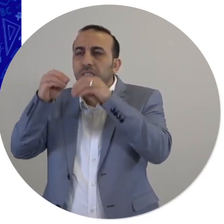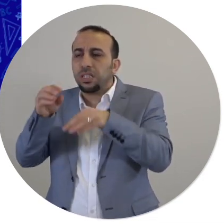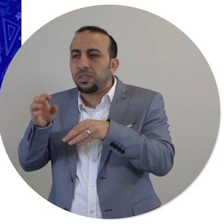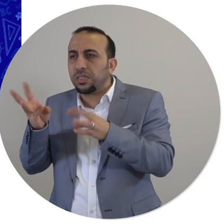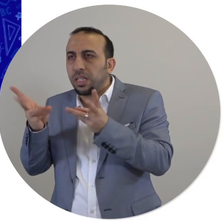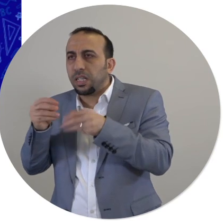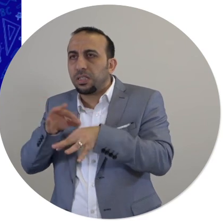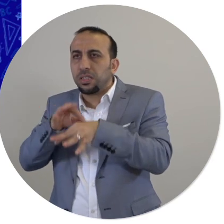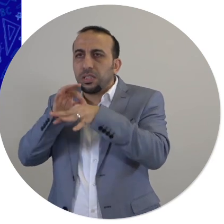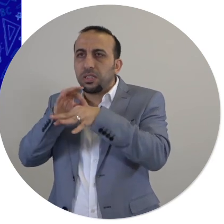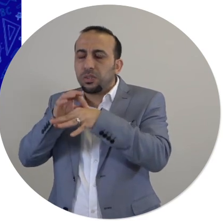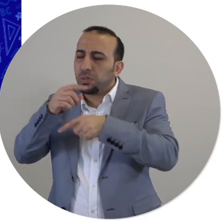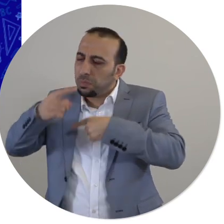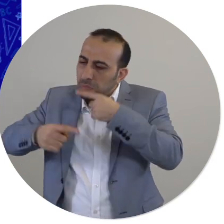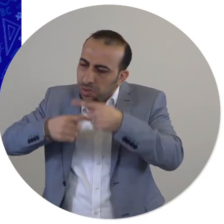مستمر.